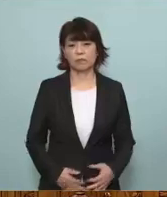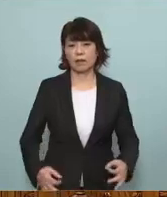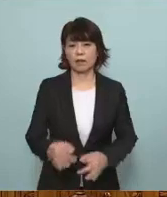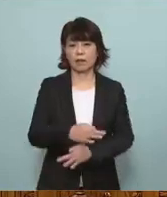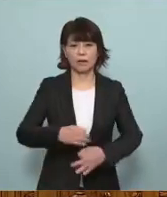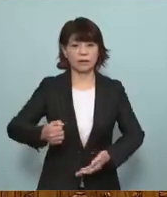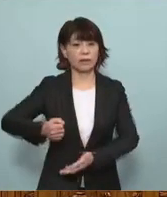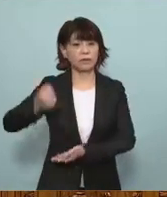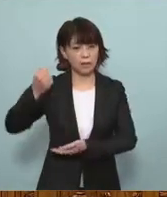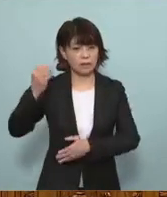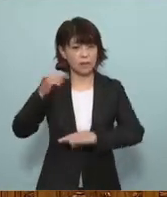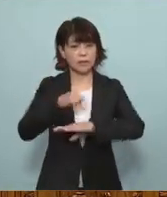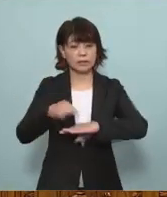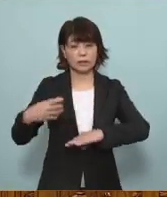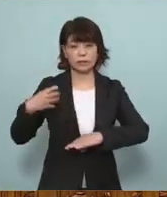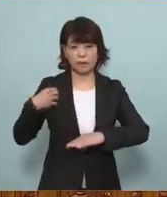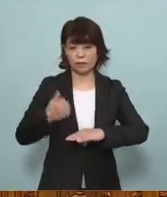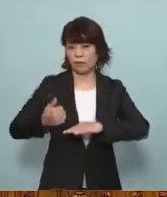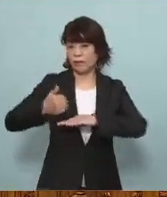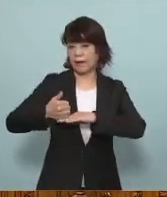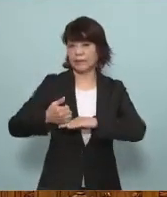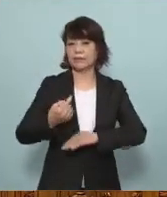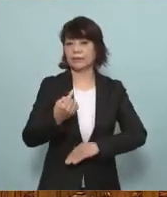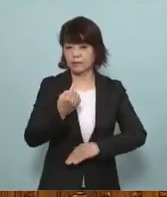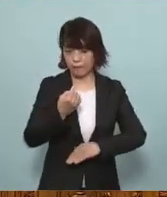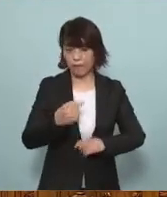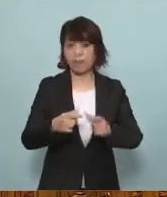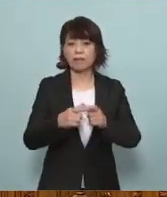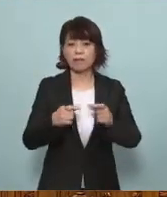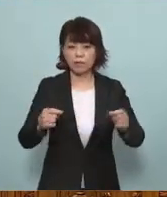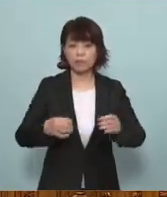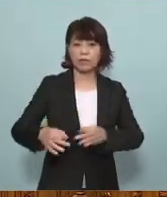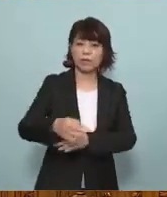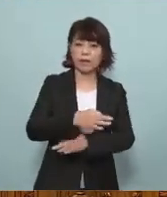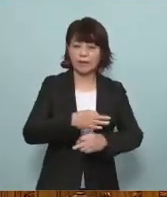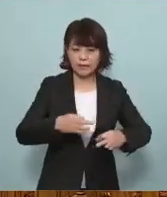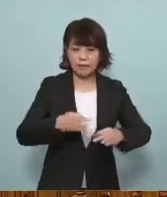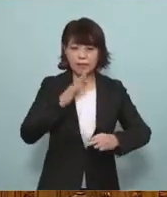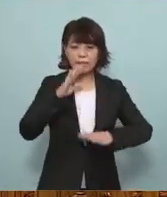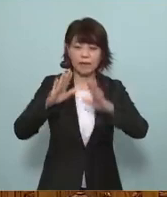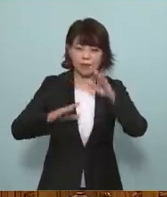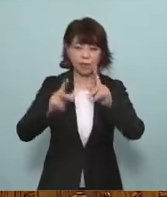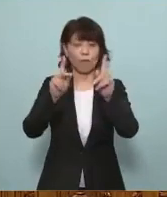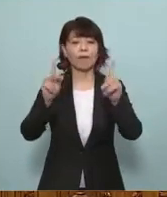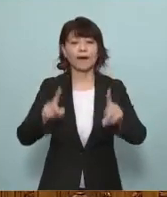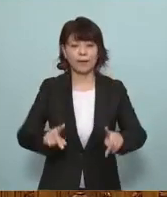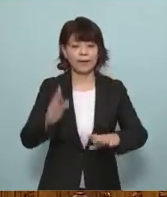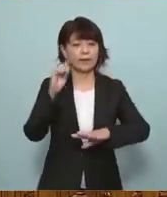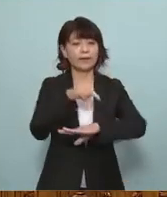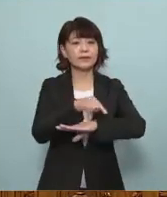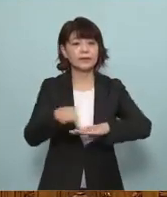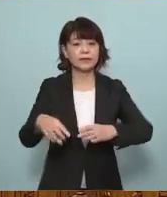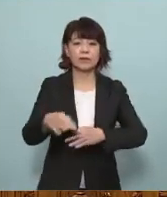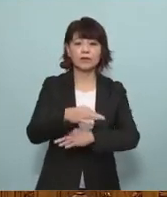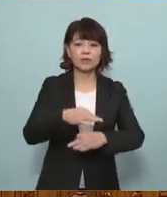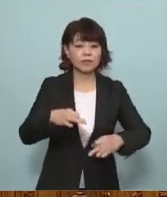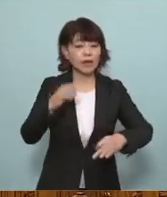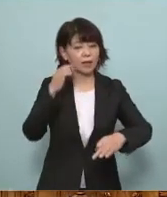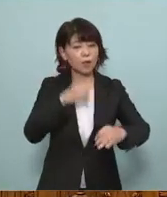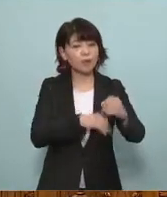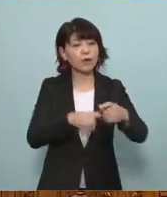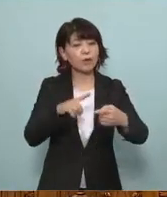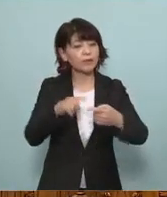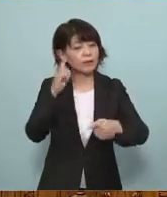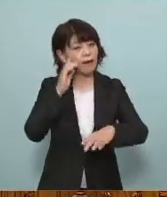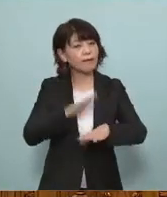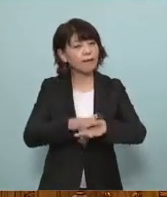経済財政政策担当大臣として、我が国経済の現状と課題、政策運営の基本的考え方について